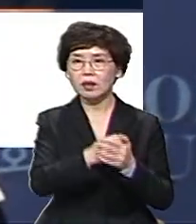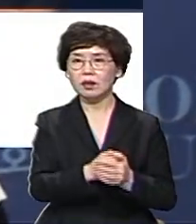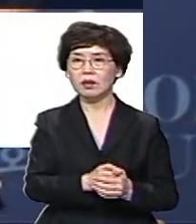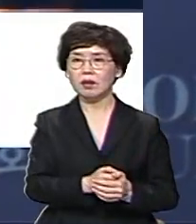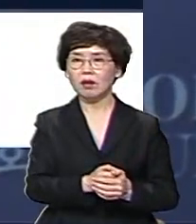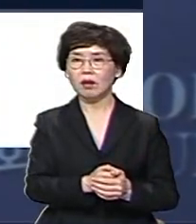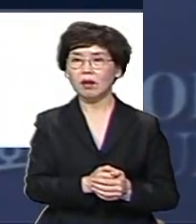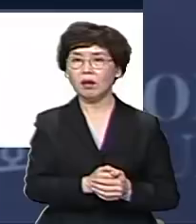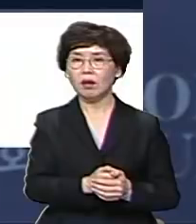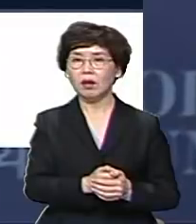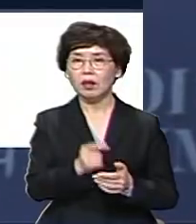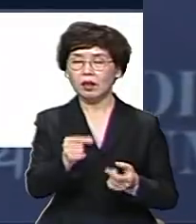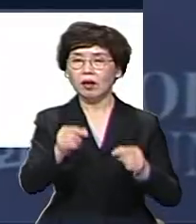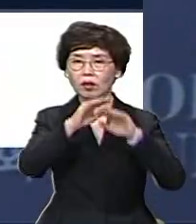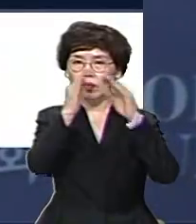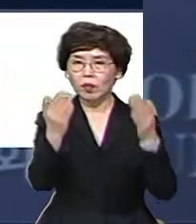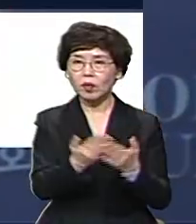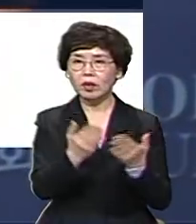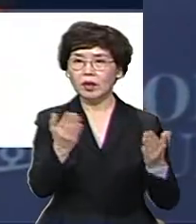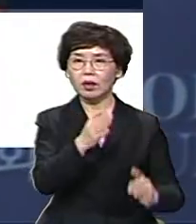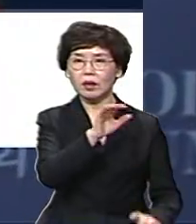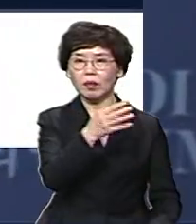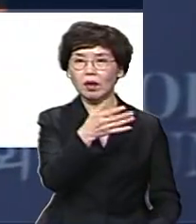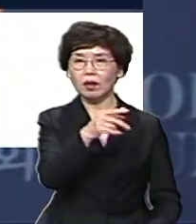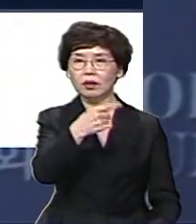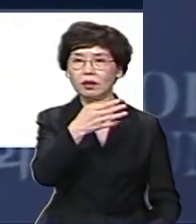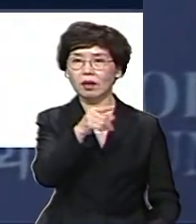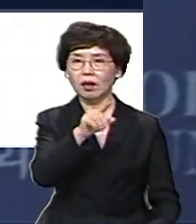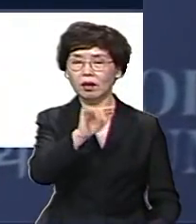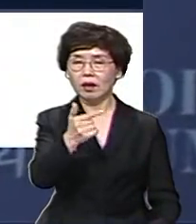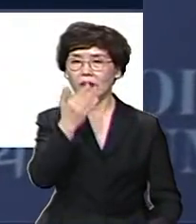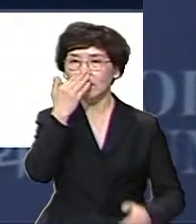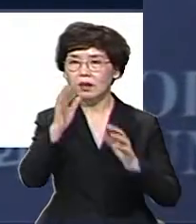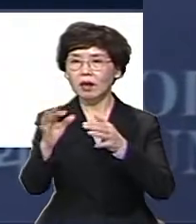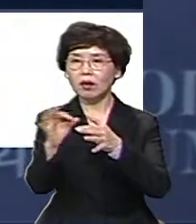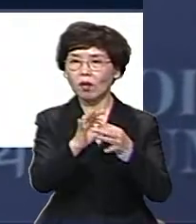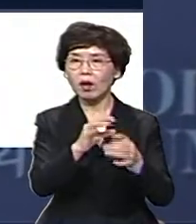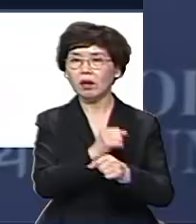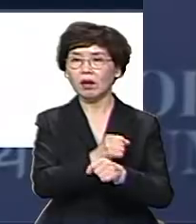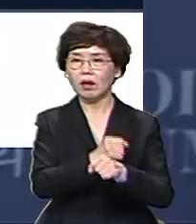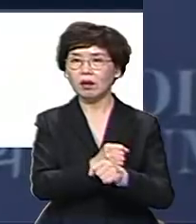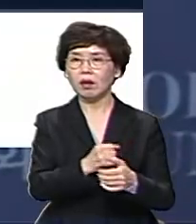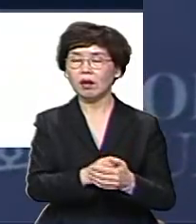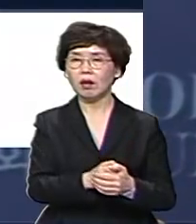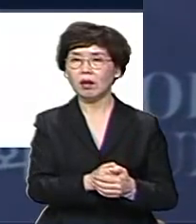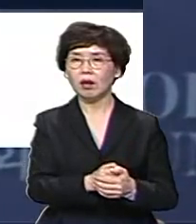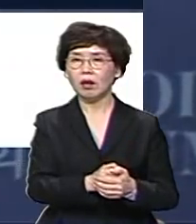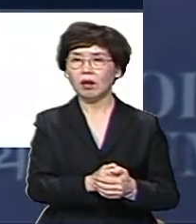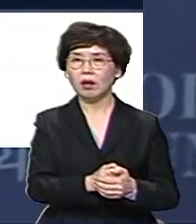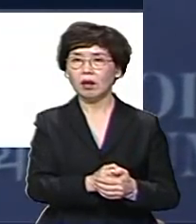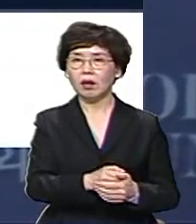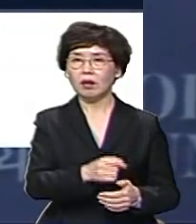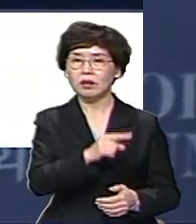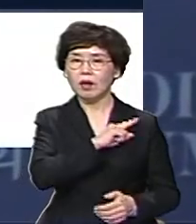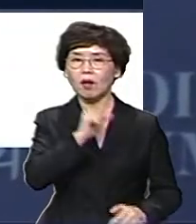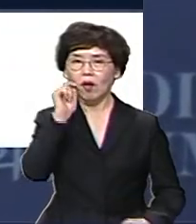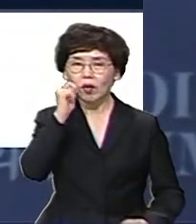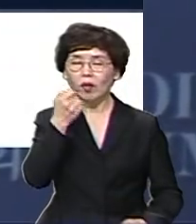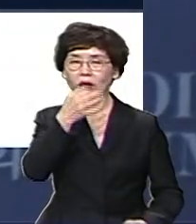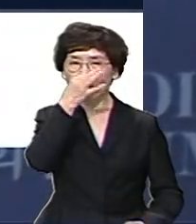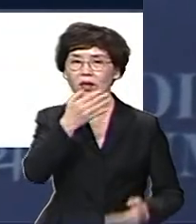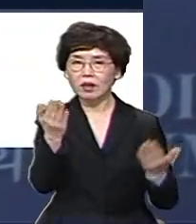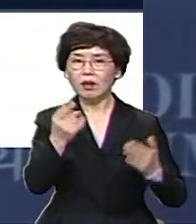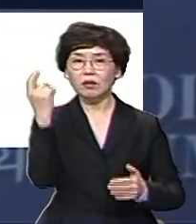하는 금액이기 때문에 상당히 큰 금액입니다. 그리고 또 그동안 굉장히 많은 훌륭한 일을 했습니다. 놀라울 정도입니다. 그리고